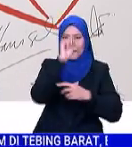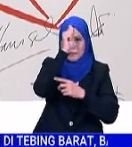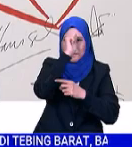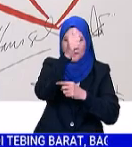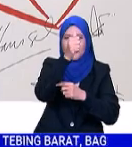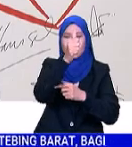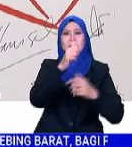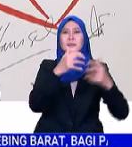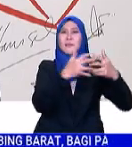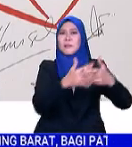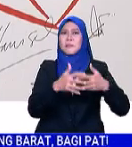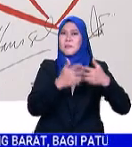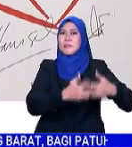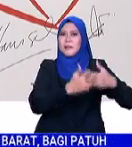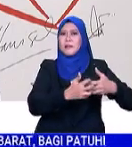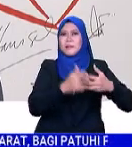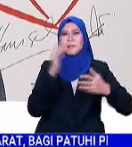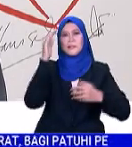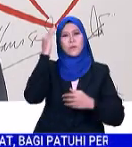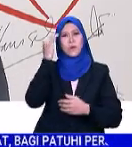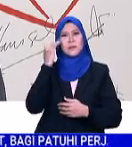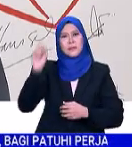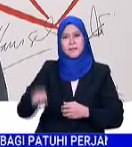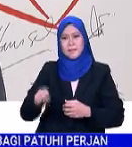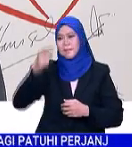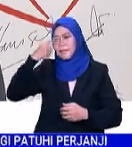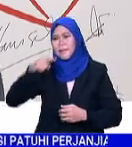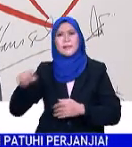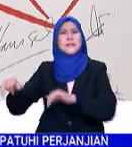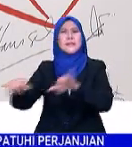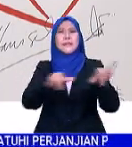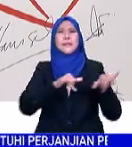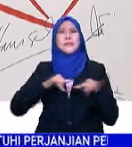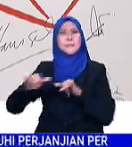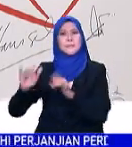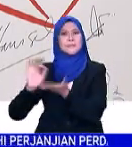di Korea Selatan ataupun kilang di Thailand. Semua vaksin dia sama.